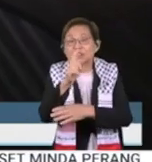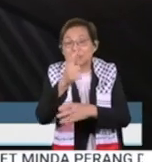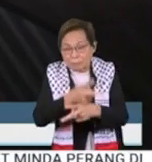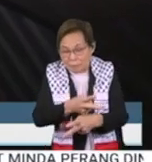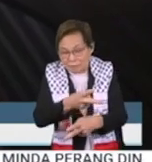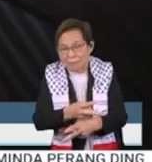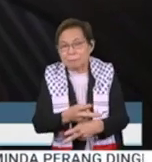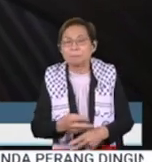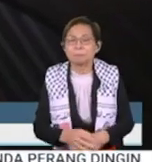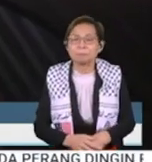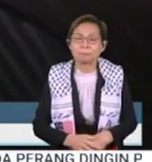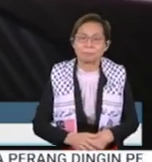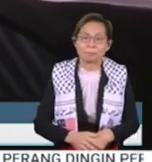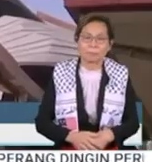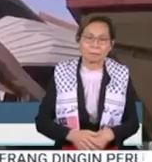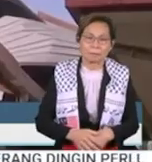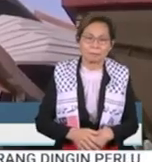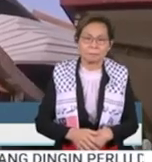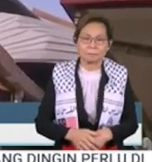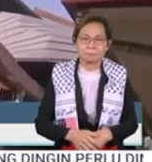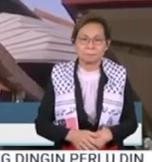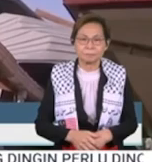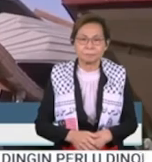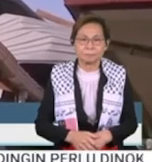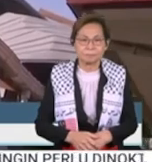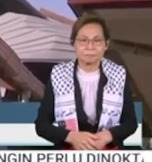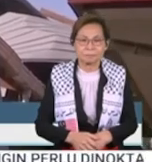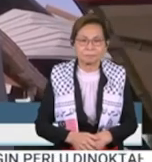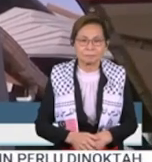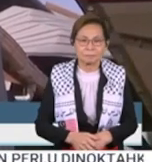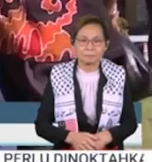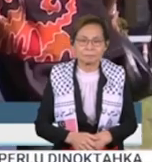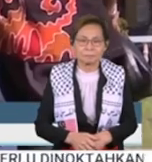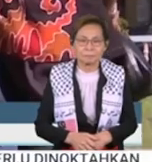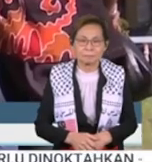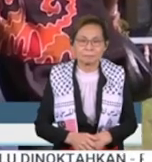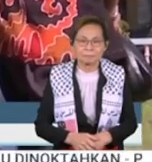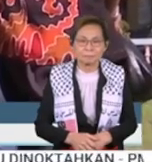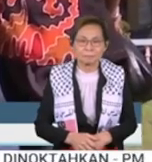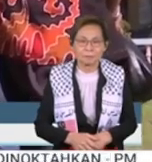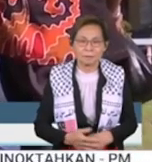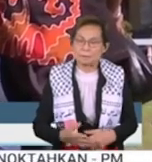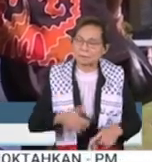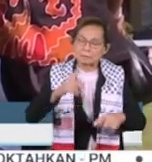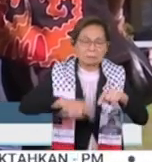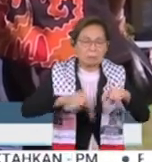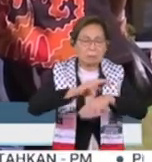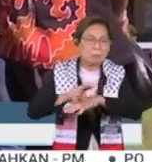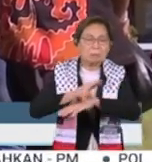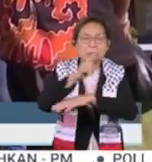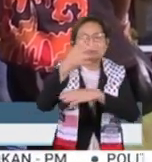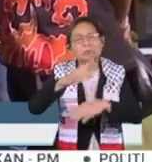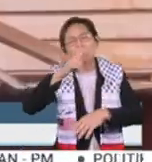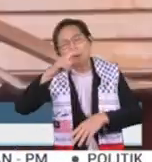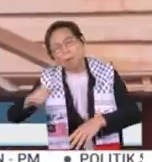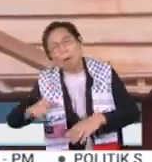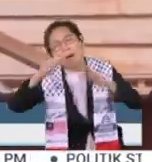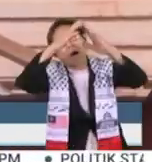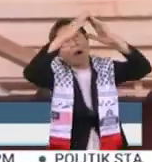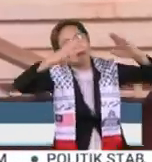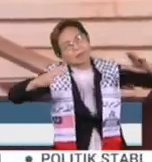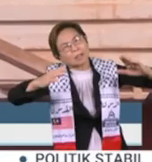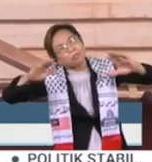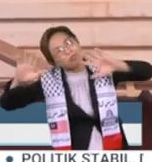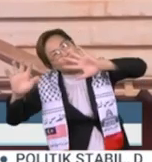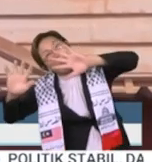Bangunan ini memang tidak dapat digunakan sebab keadaannya sudah usang, atap pun